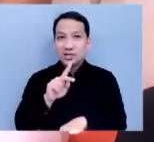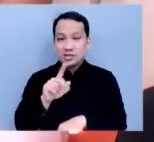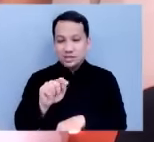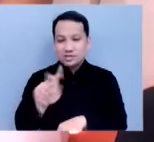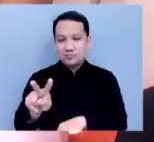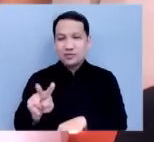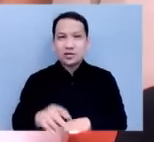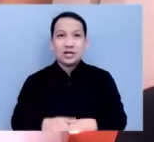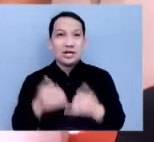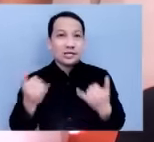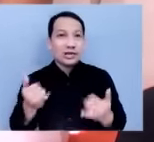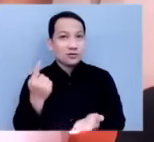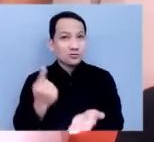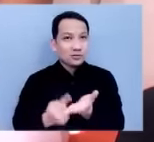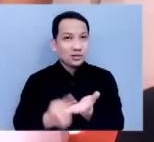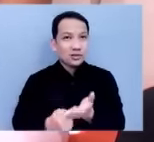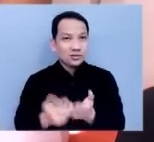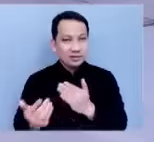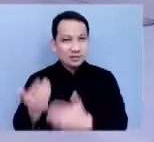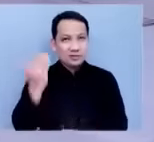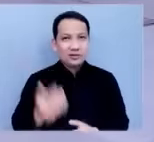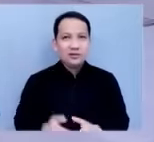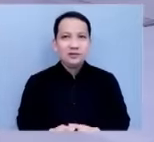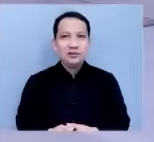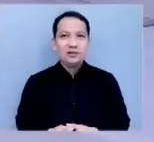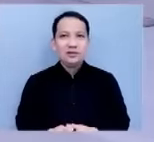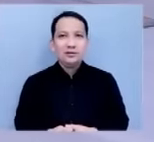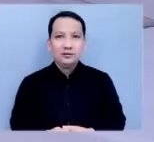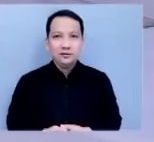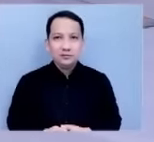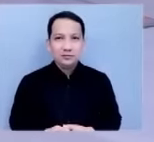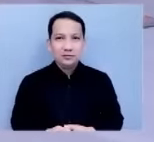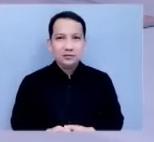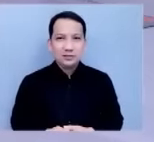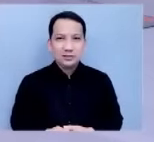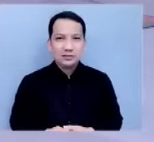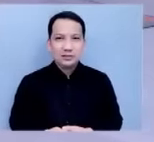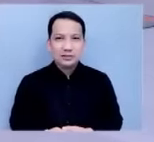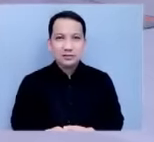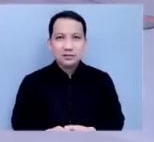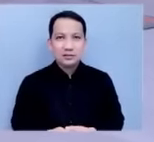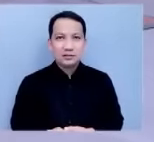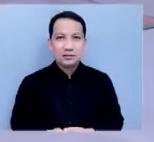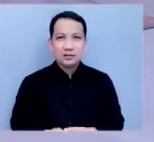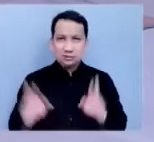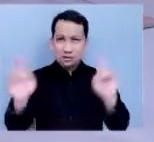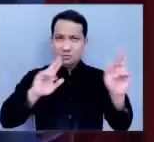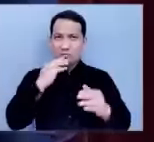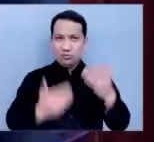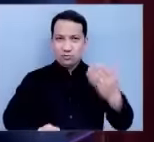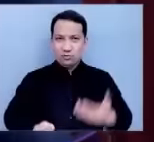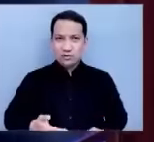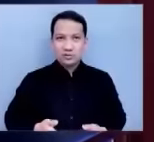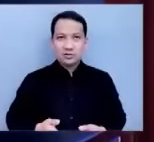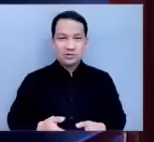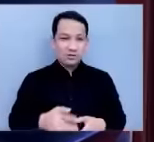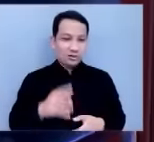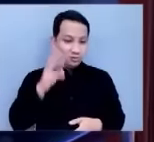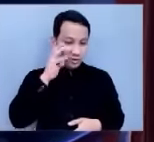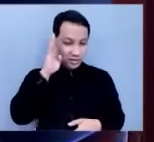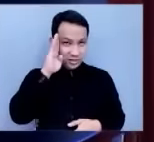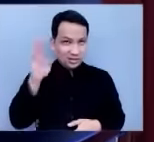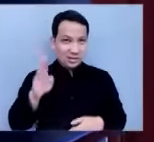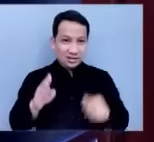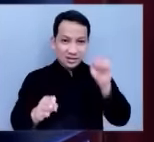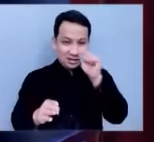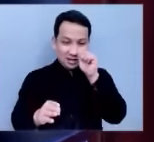natin ngayong umaga. Tama ka dyan, Jess. So, wag na natin patagalin pa. Let's welcome Wally Payola, Alan